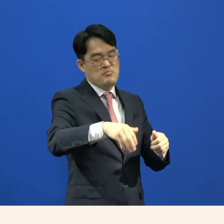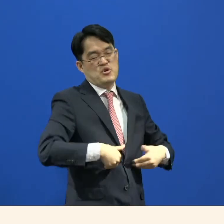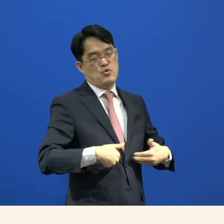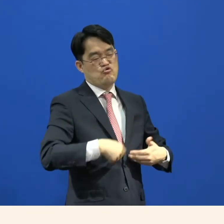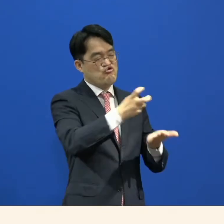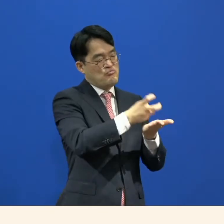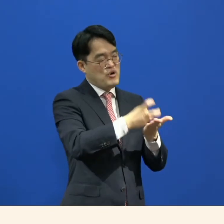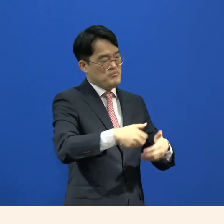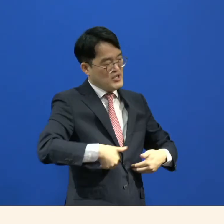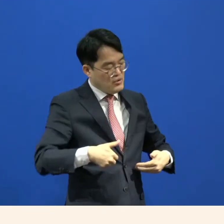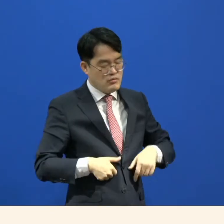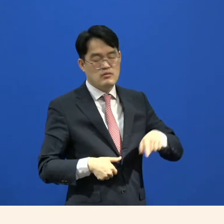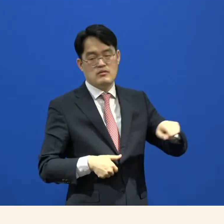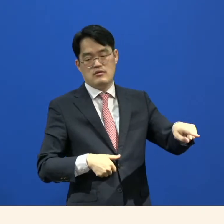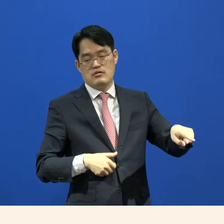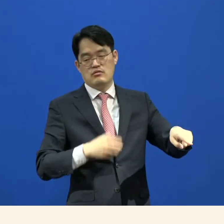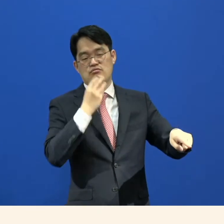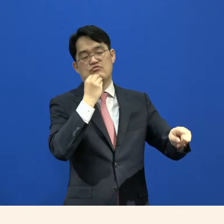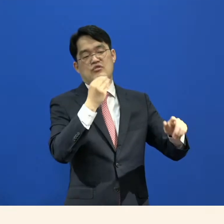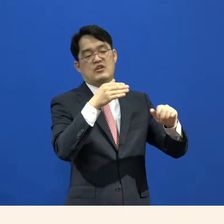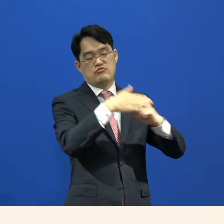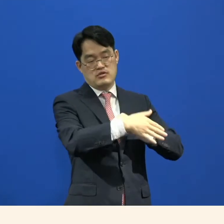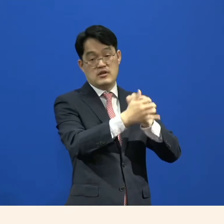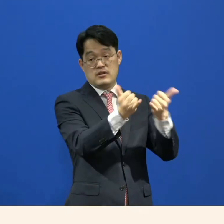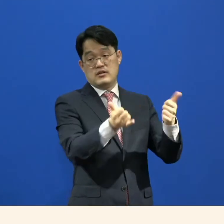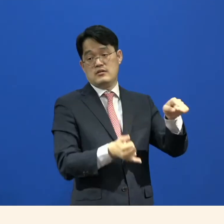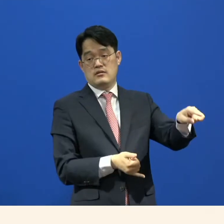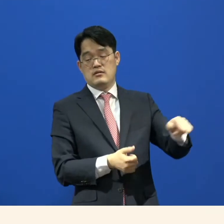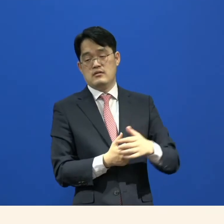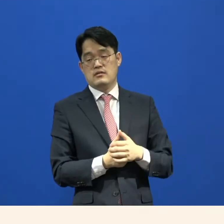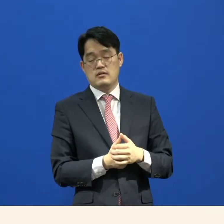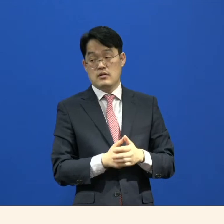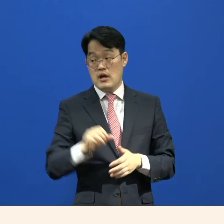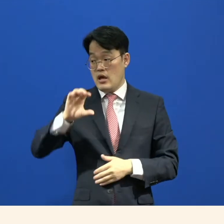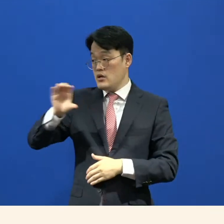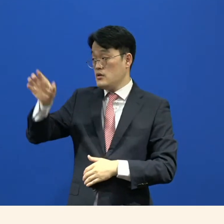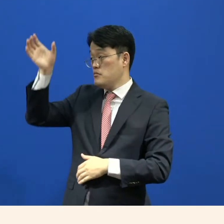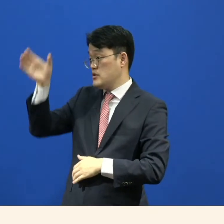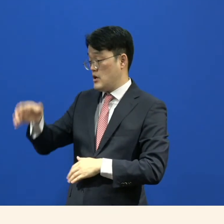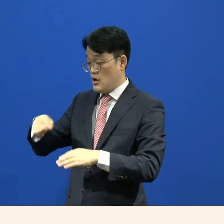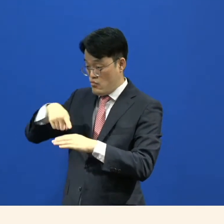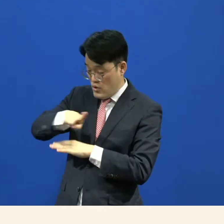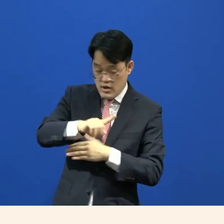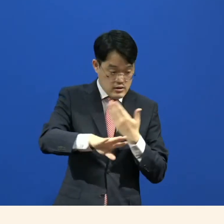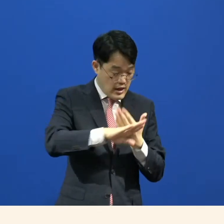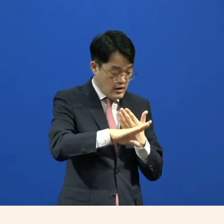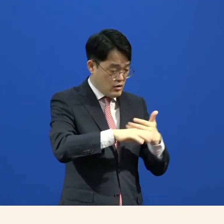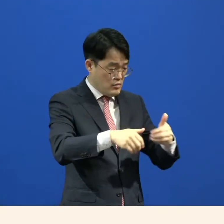만약 십자가 외에 다른 것이 필요하다면 그것은 십자가에 대한 모독이라는 겁니다.